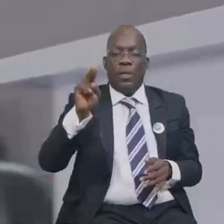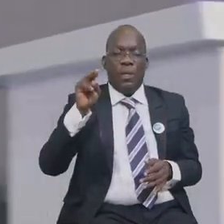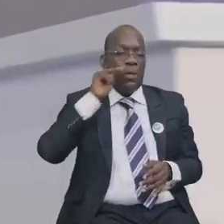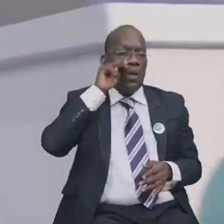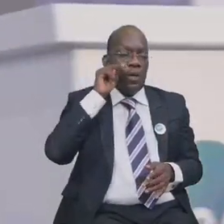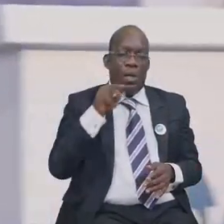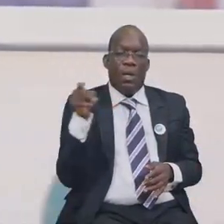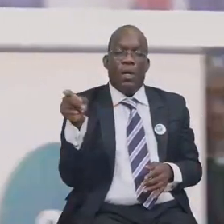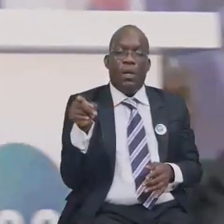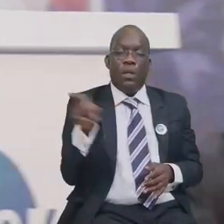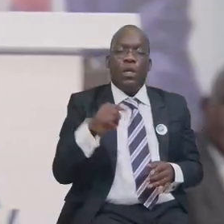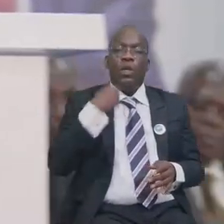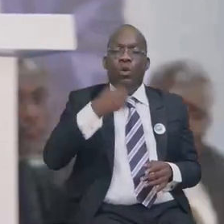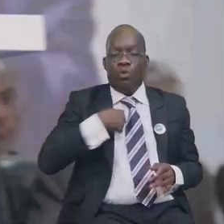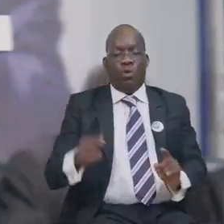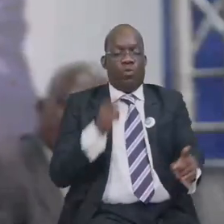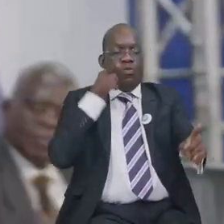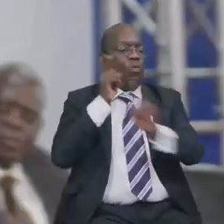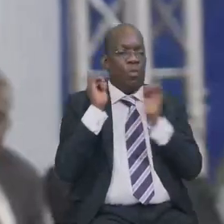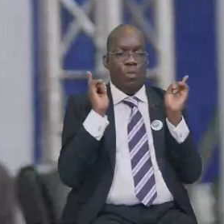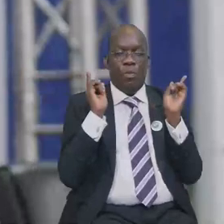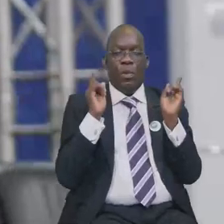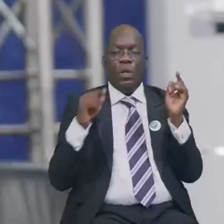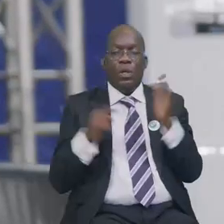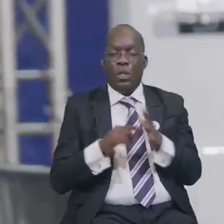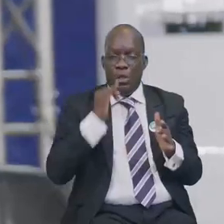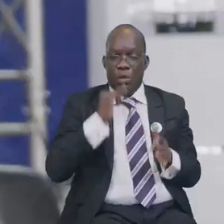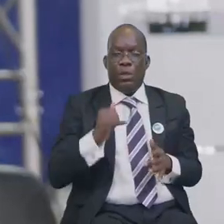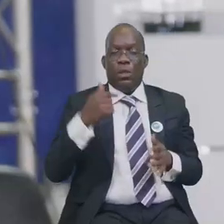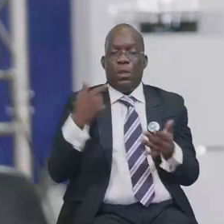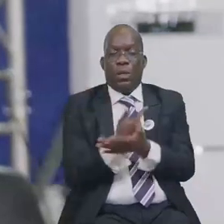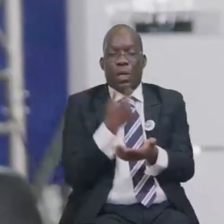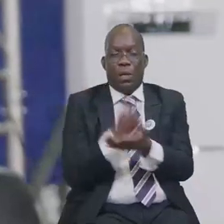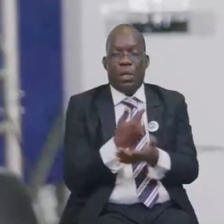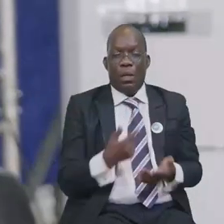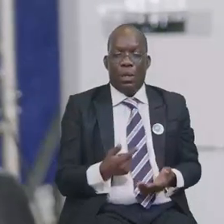dit directement. Ici, c'est le Ghana.